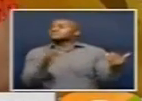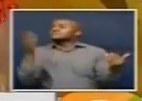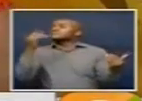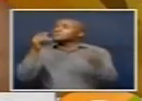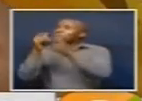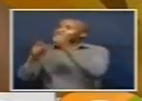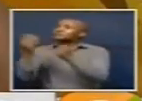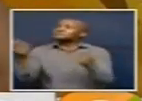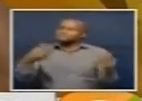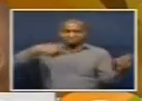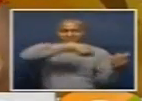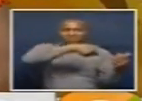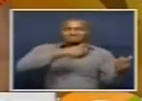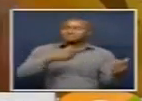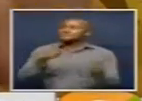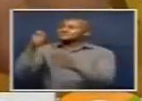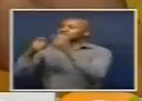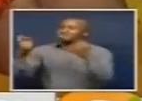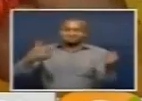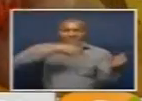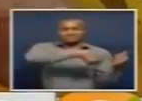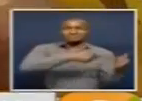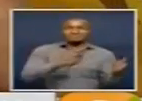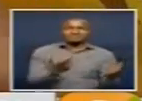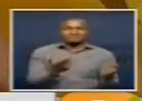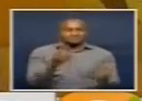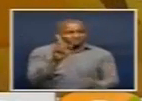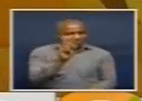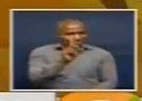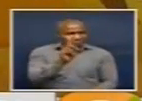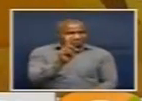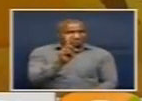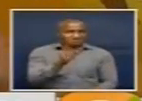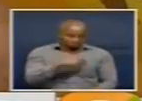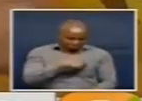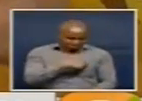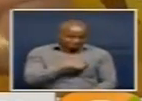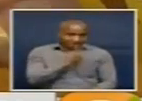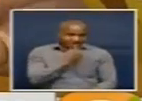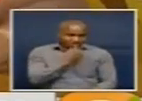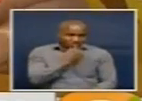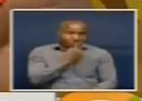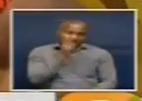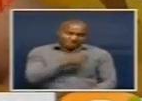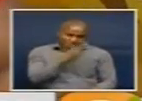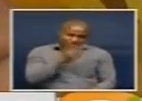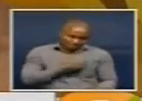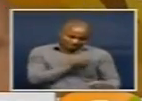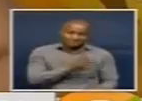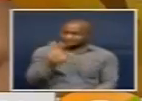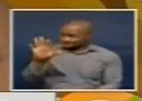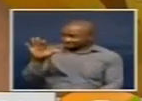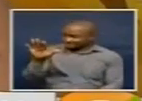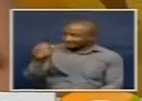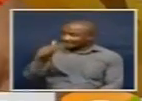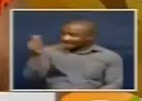unapata na jina maziwa, unampatia na jina, bila kutumia akili kwamba maziwa yako wewe mama ndio yanafaa kwa yule mtoto. Kuna wengine Bibi Safari